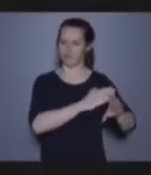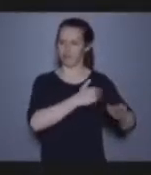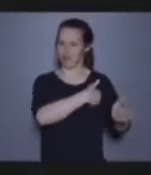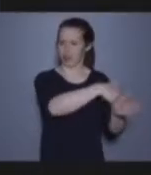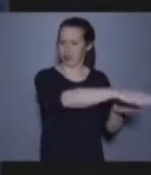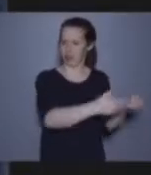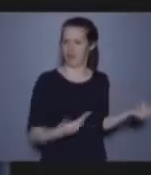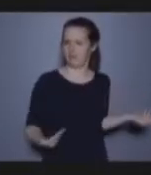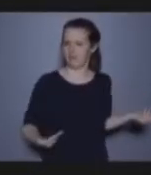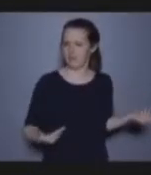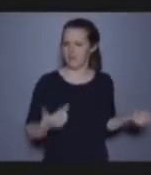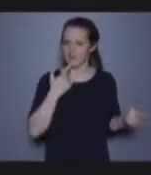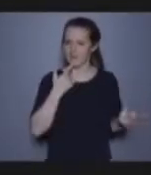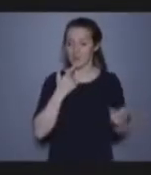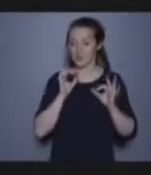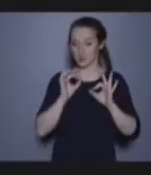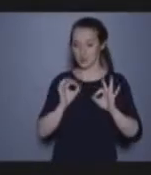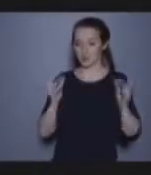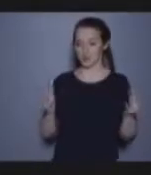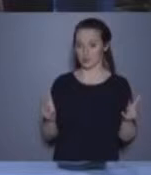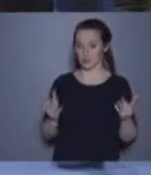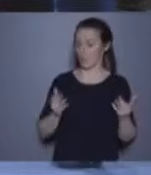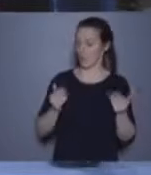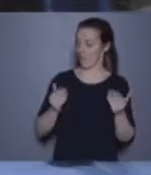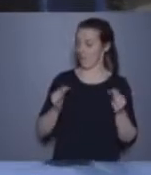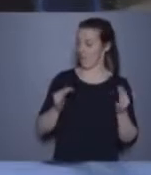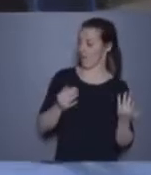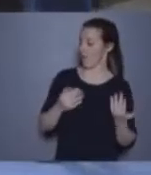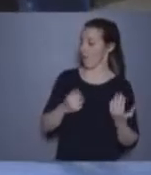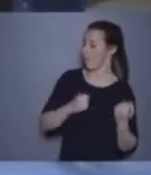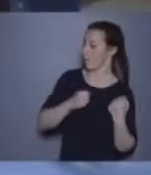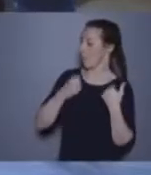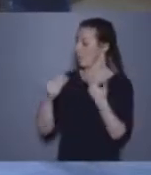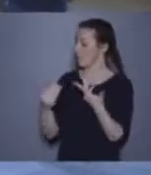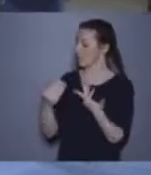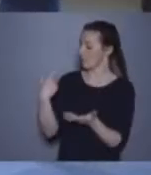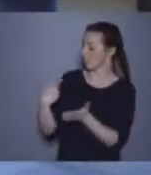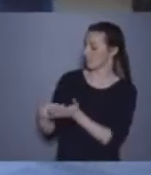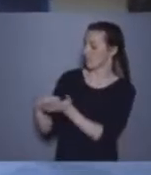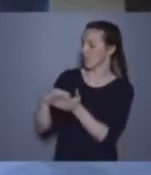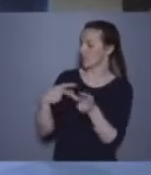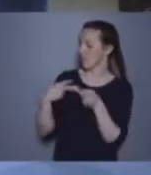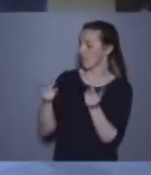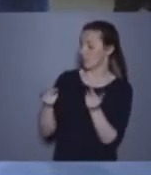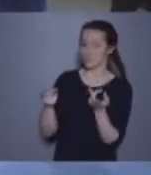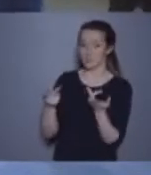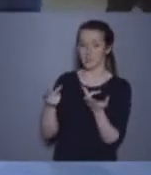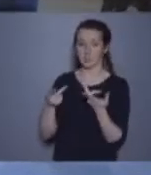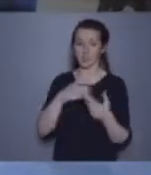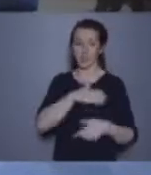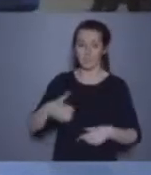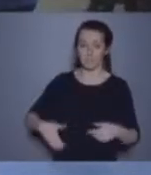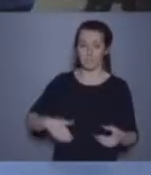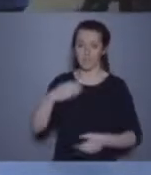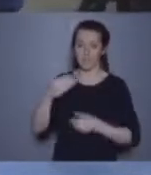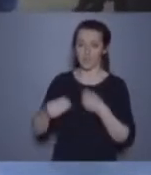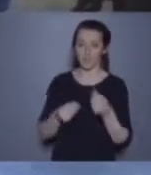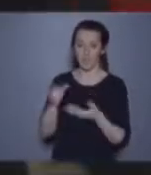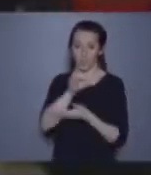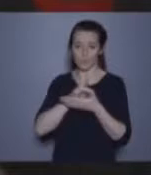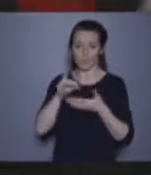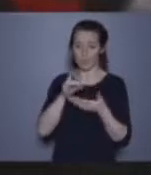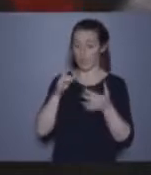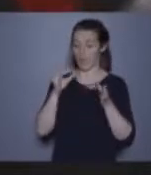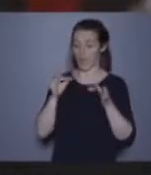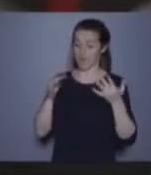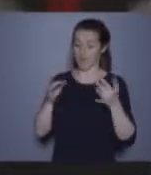le font à propos des offres d'achat public des collectivités locales, c'est parce que du point de vue de la nation elle-même, ils ne